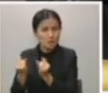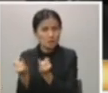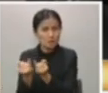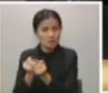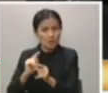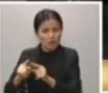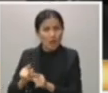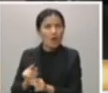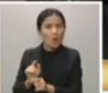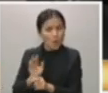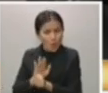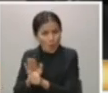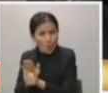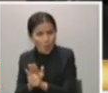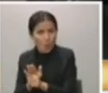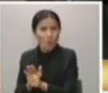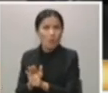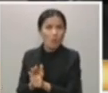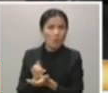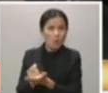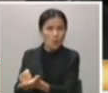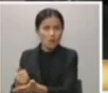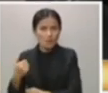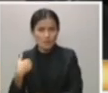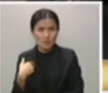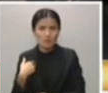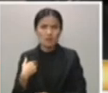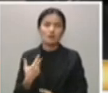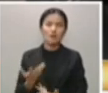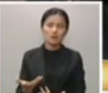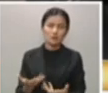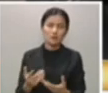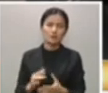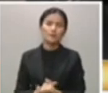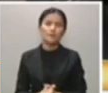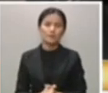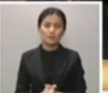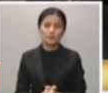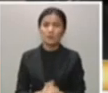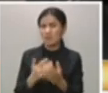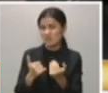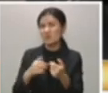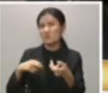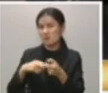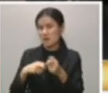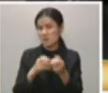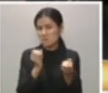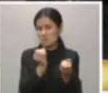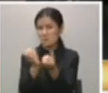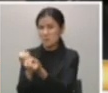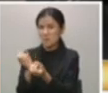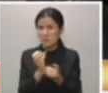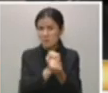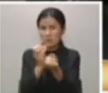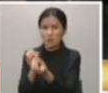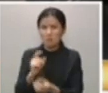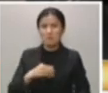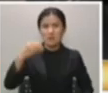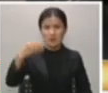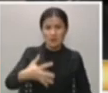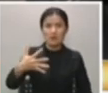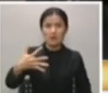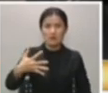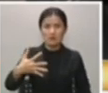อบซึ่งทั้งนี้ได้ก่อให้เกิดความล้มเหลวทั้งหมดมี5ประการด้วยกันซึ่งผ